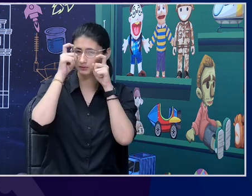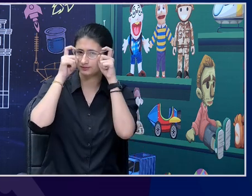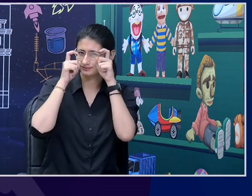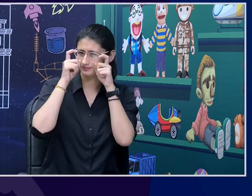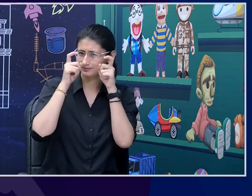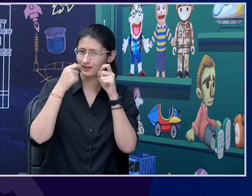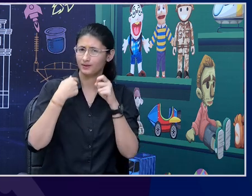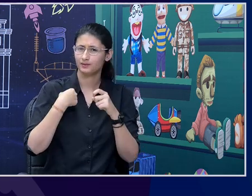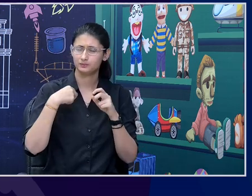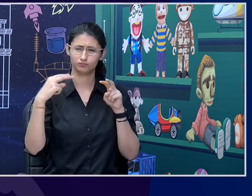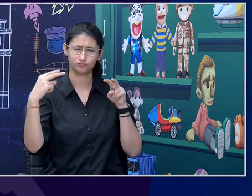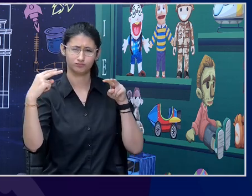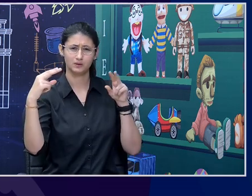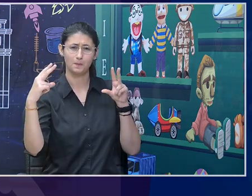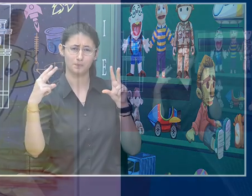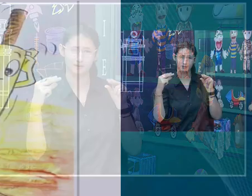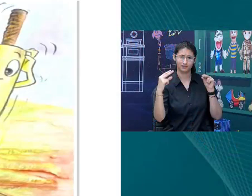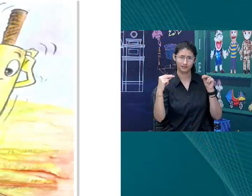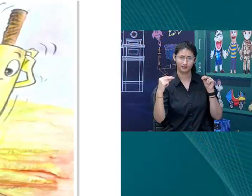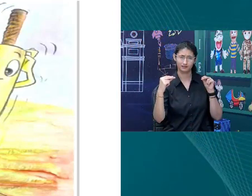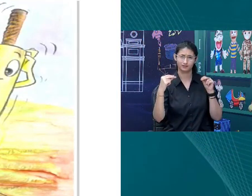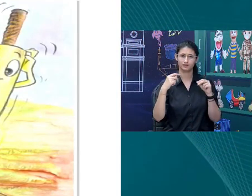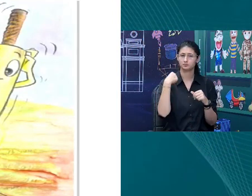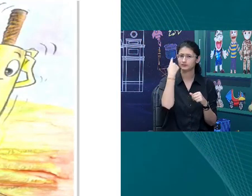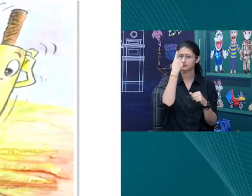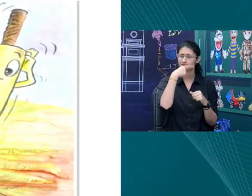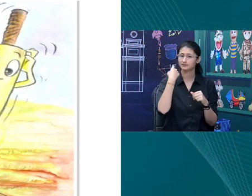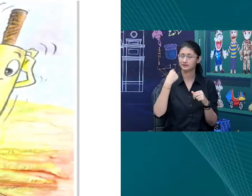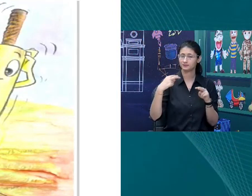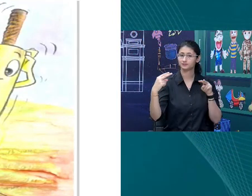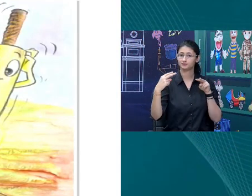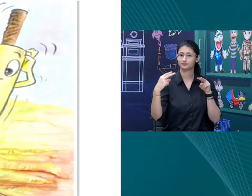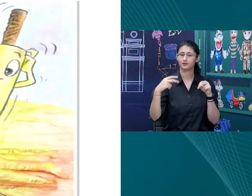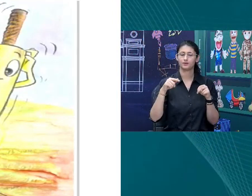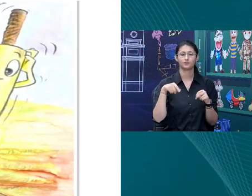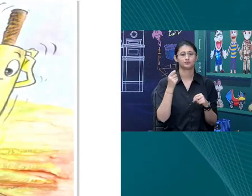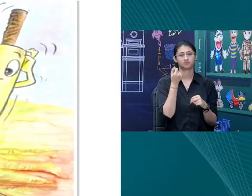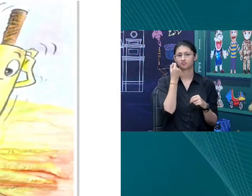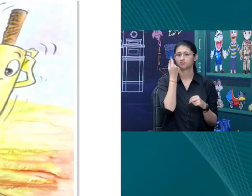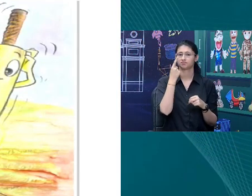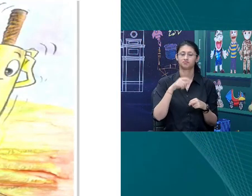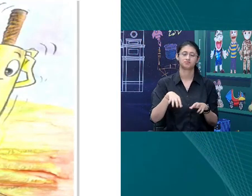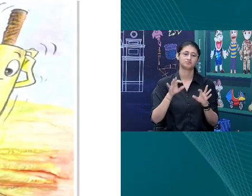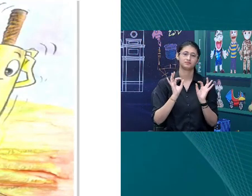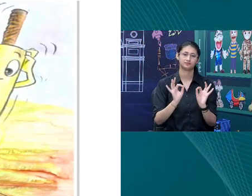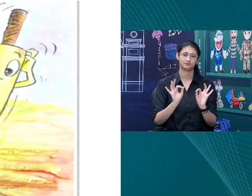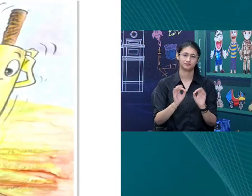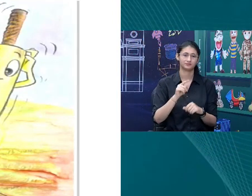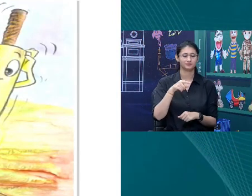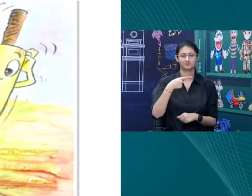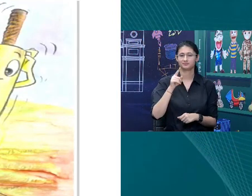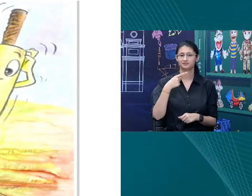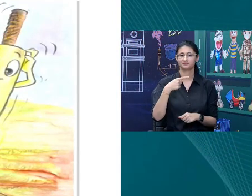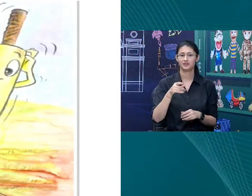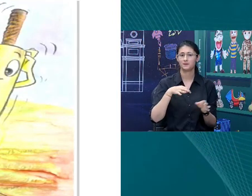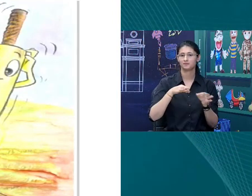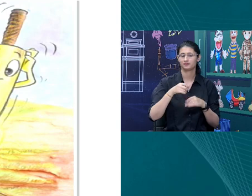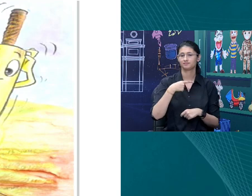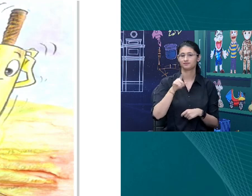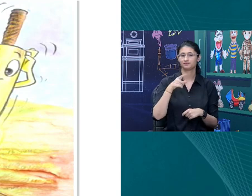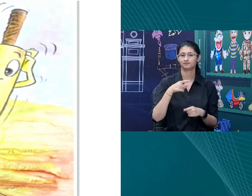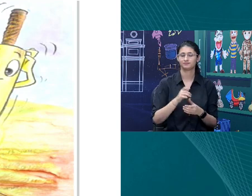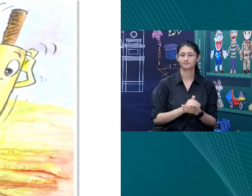आंख से मुंह से आपको चित्रण दिखाई दे रहा है से जान पाए तो बिल्कुल सही इसी तरह हम क्लास